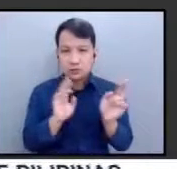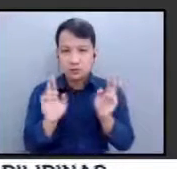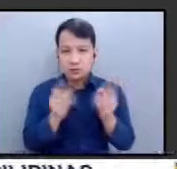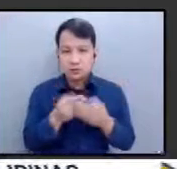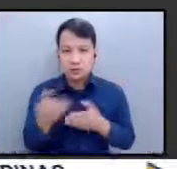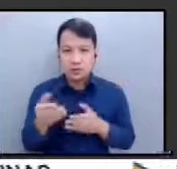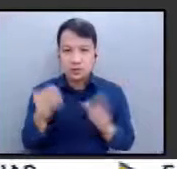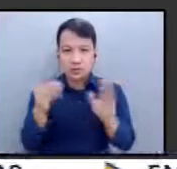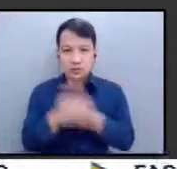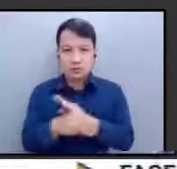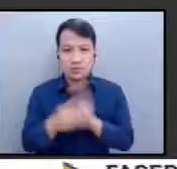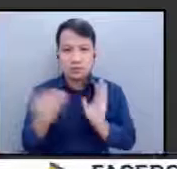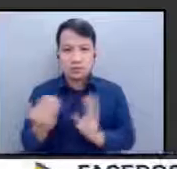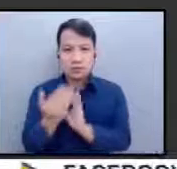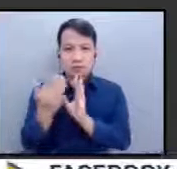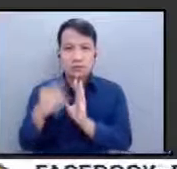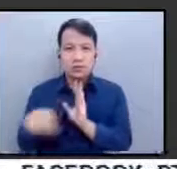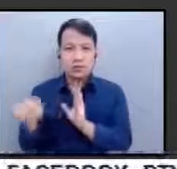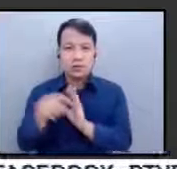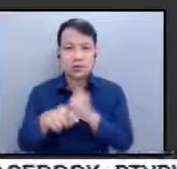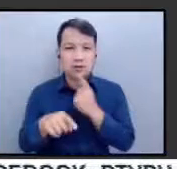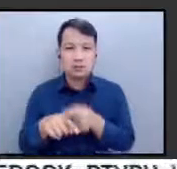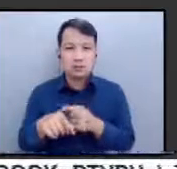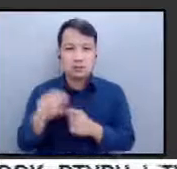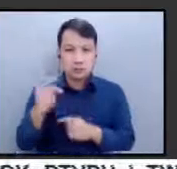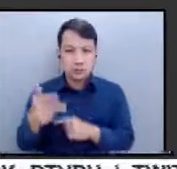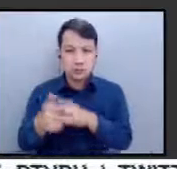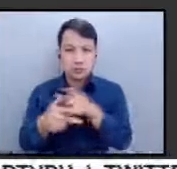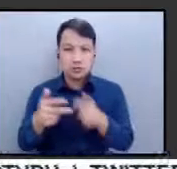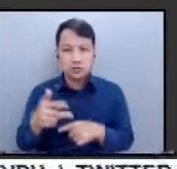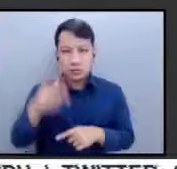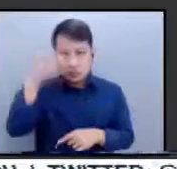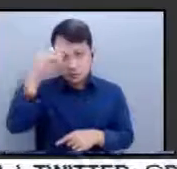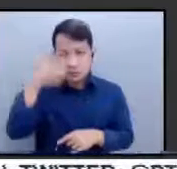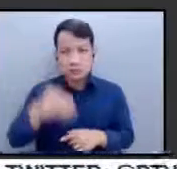na ang kasong murder na isasampa laban sa tatlong lalaki.